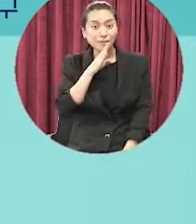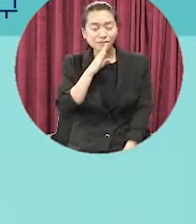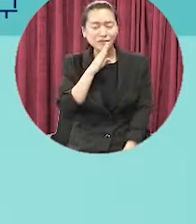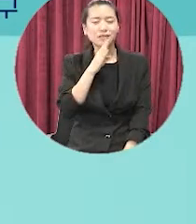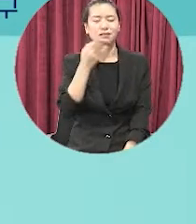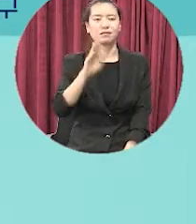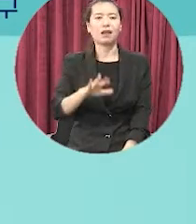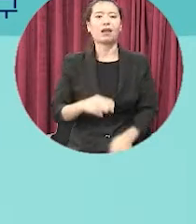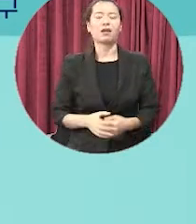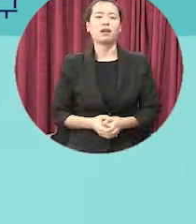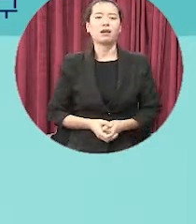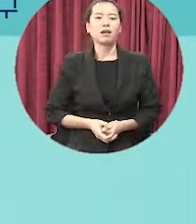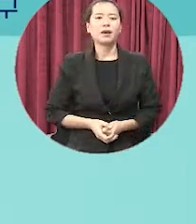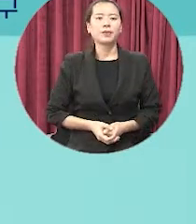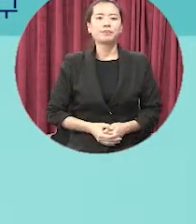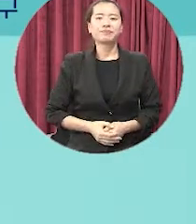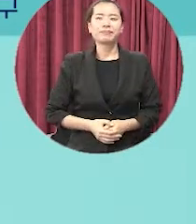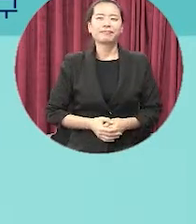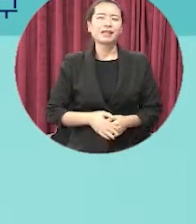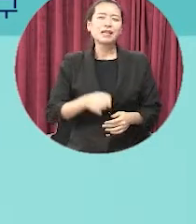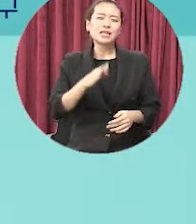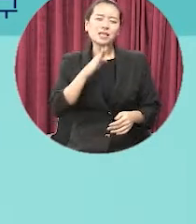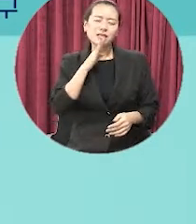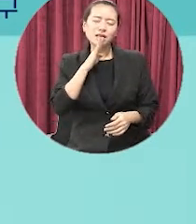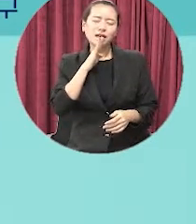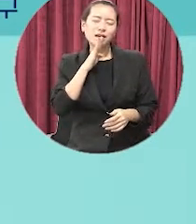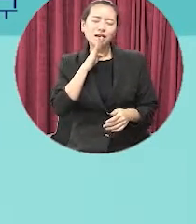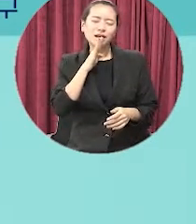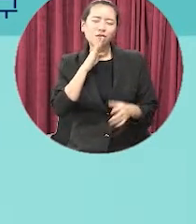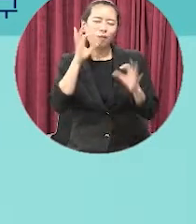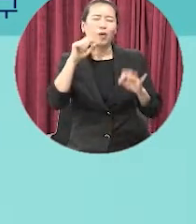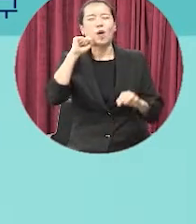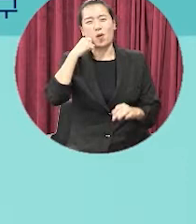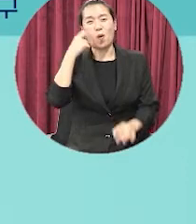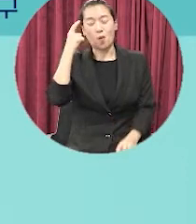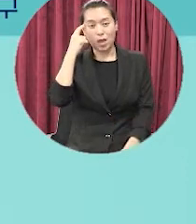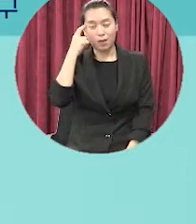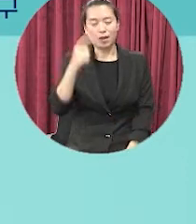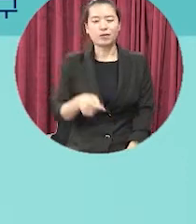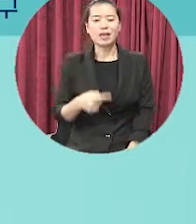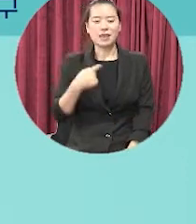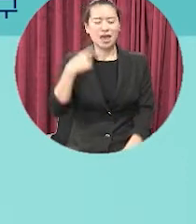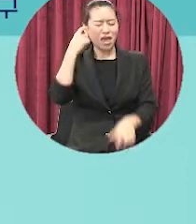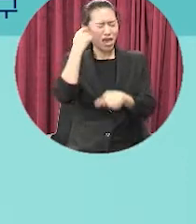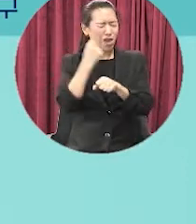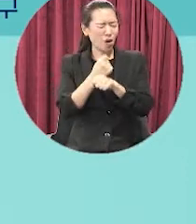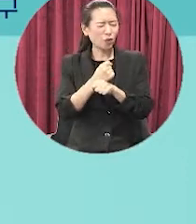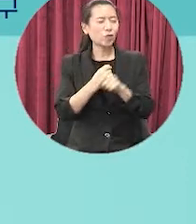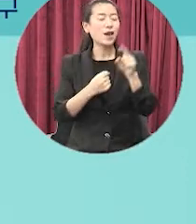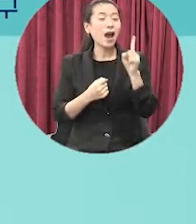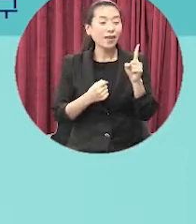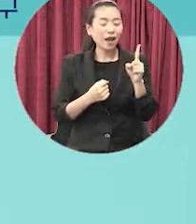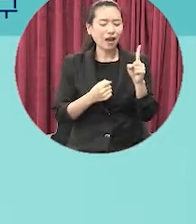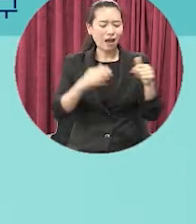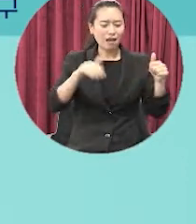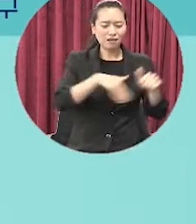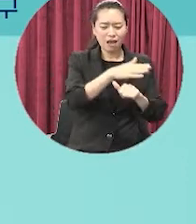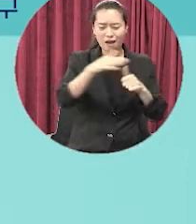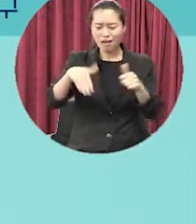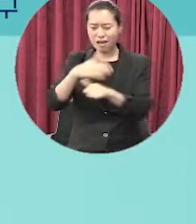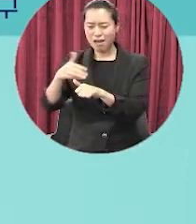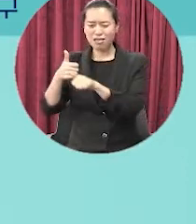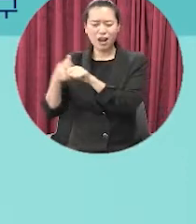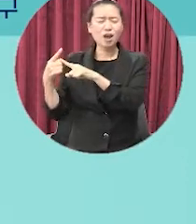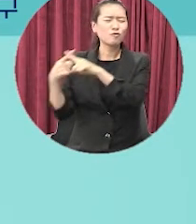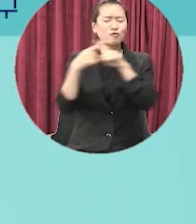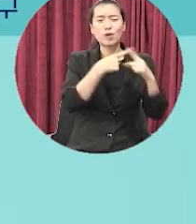지평이 사실은 그렇지 않죠 내가 했던 하나의 연구가 정말 모든 세상의 그 똑같은 상황이 되면 똑같이 설명할 수 있으면 조치나